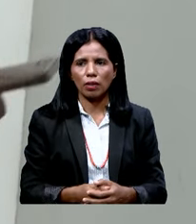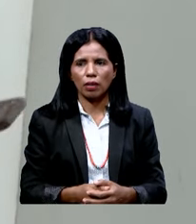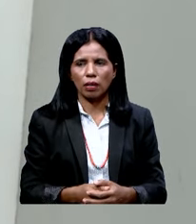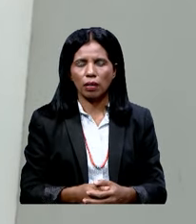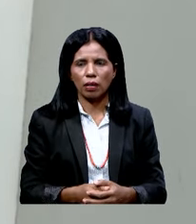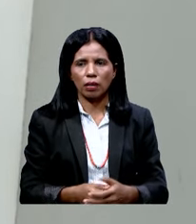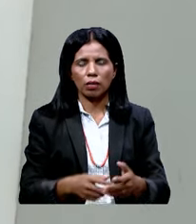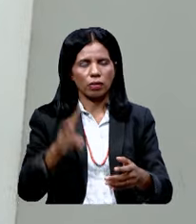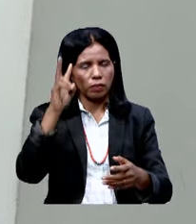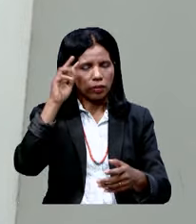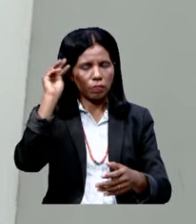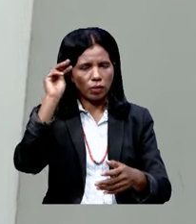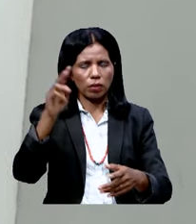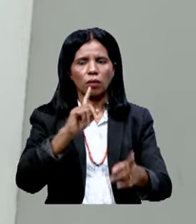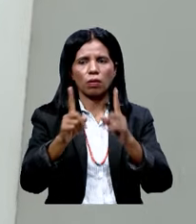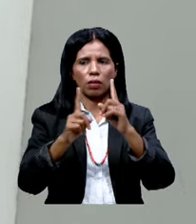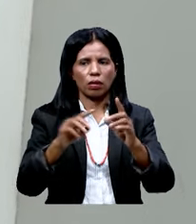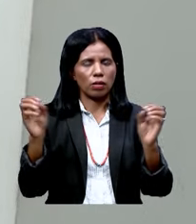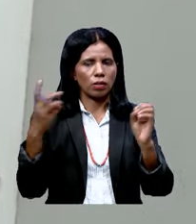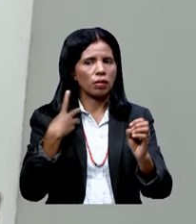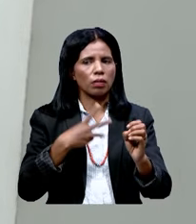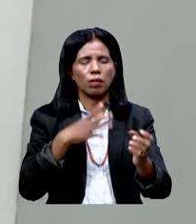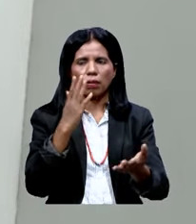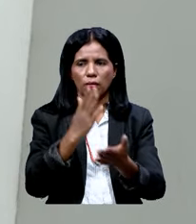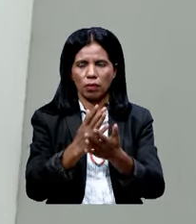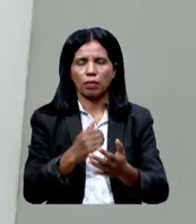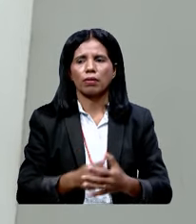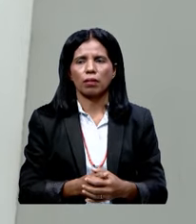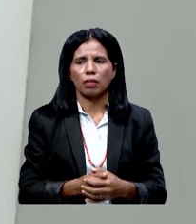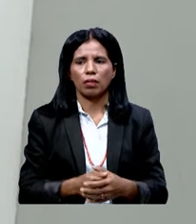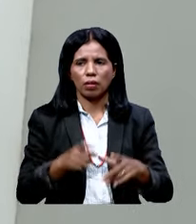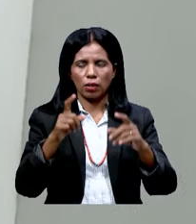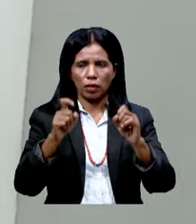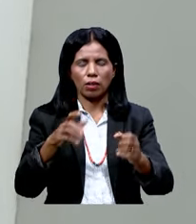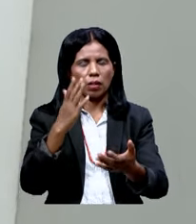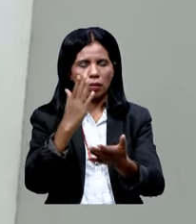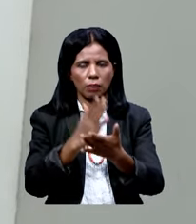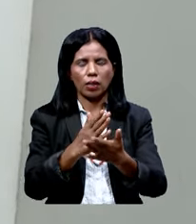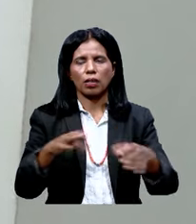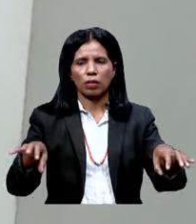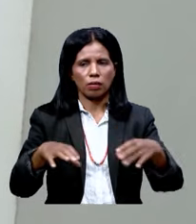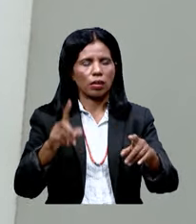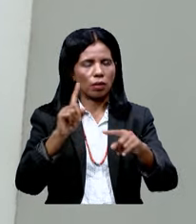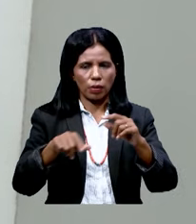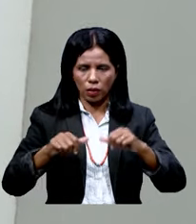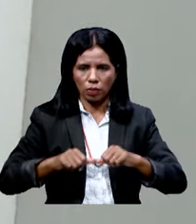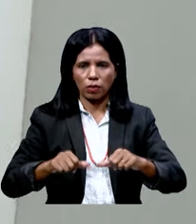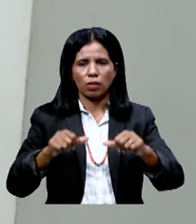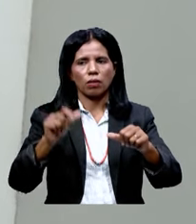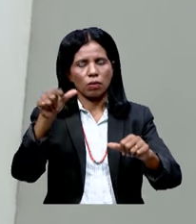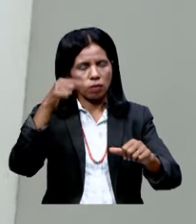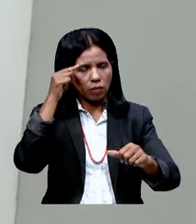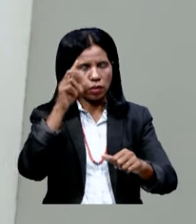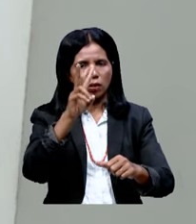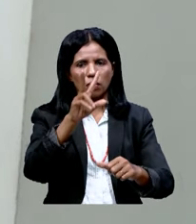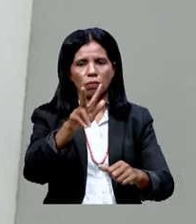o himbe vice ministro se kuliah publika ne la os dan itema ki inventa ne dan ten ki hapara kontrato la vele continua tamba gobierno da rua